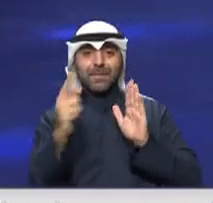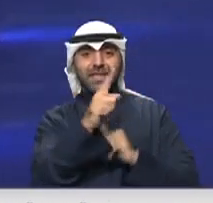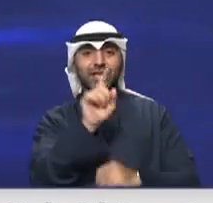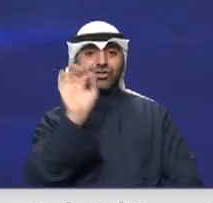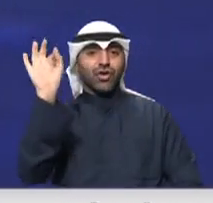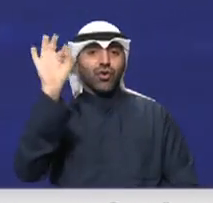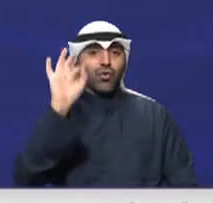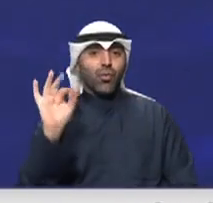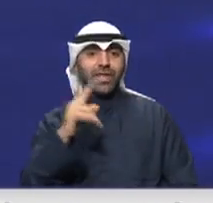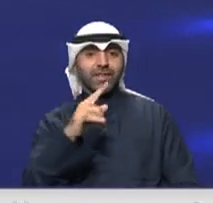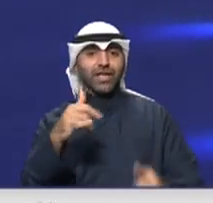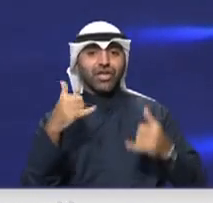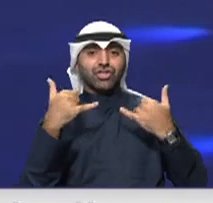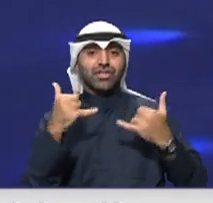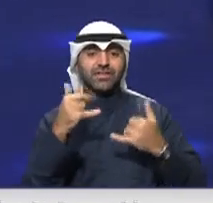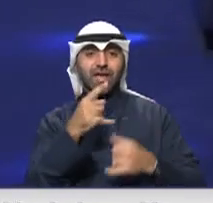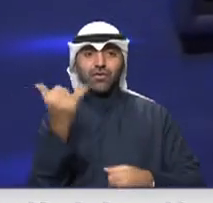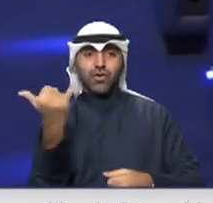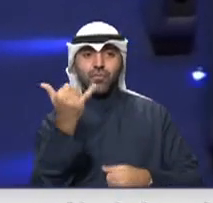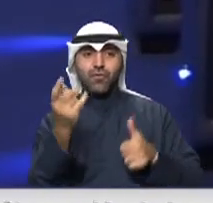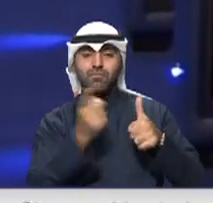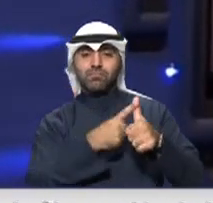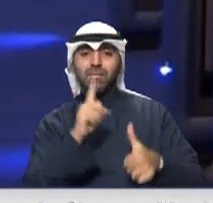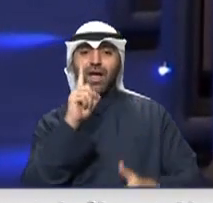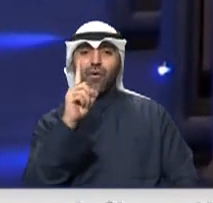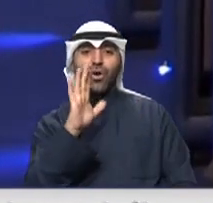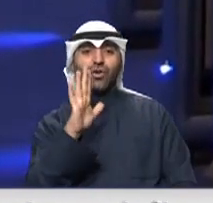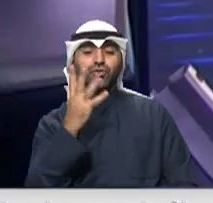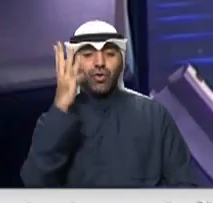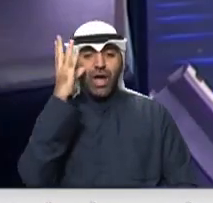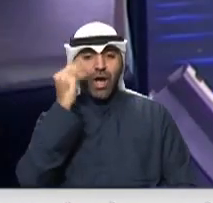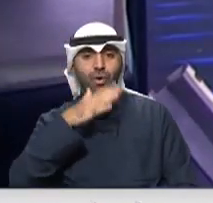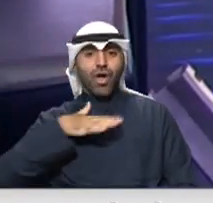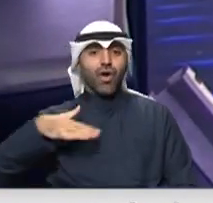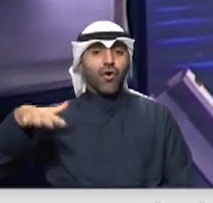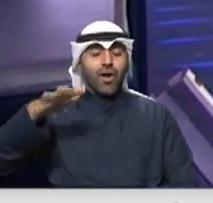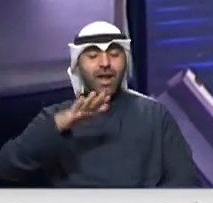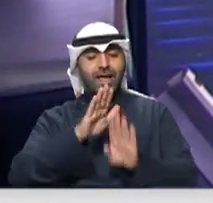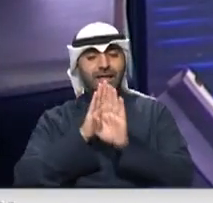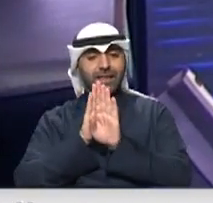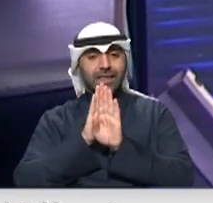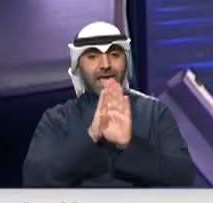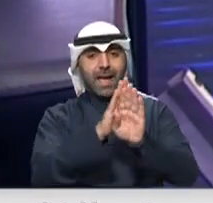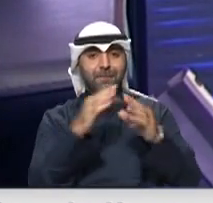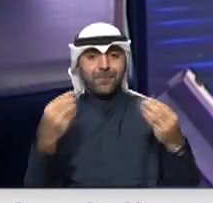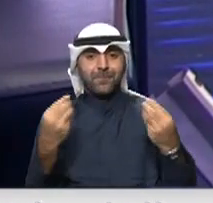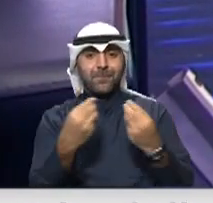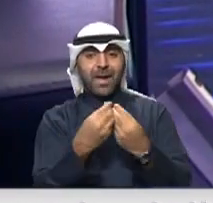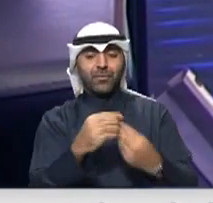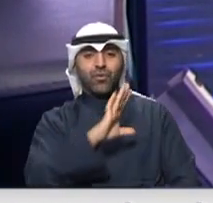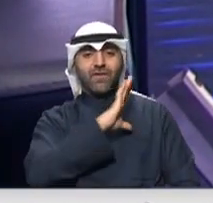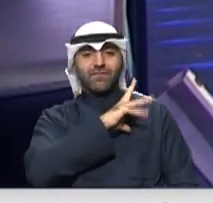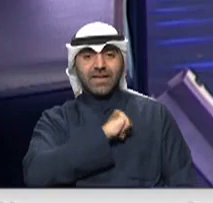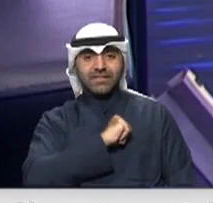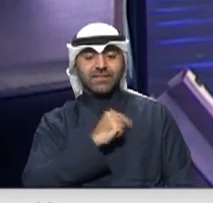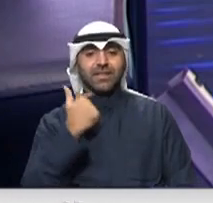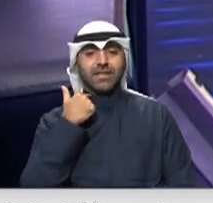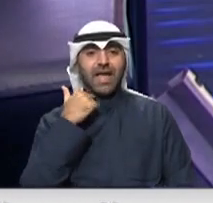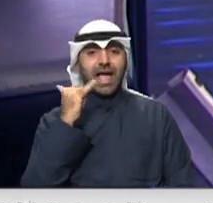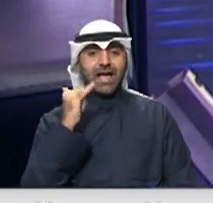تعزيز دور المنظمة وتوحيد الصفوف لمجابهة الحملات الغربية المعادية للأمة